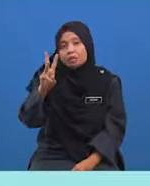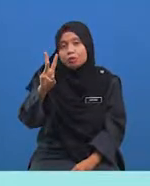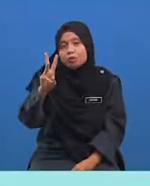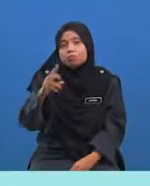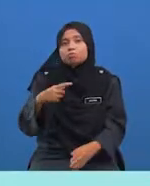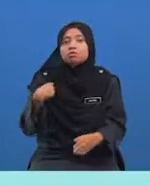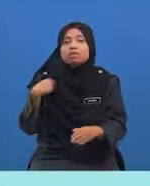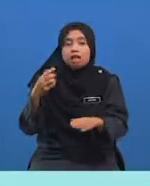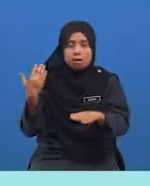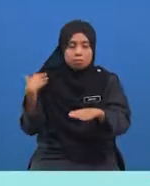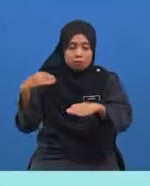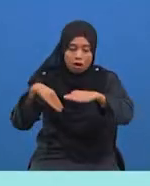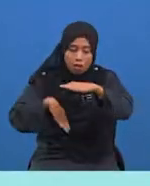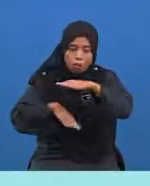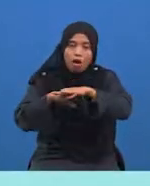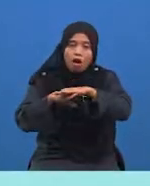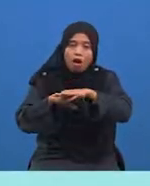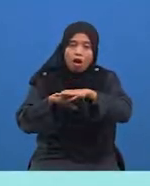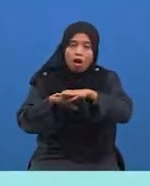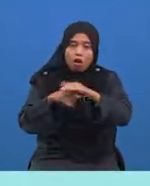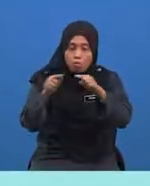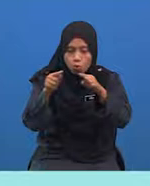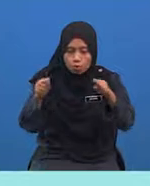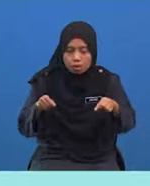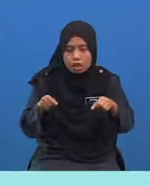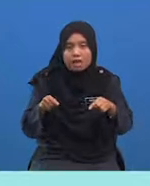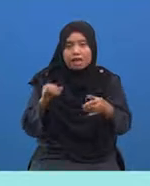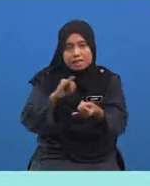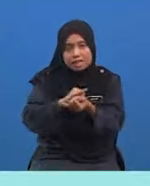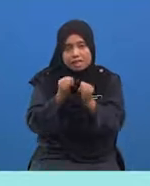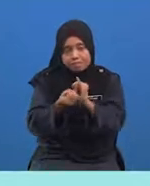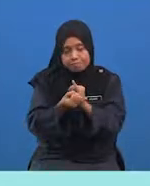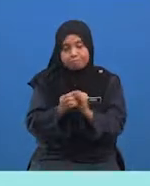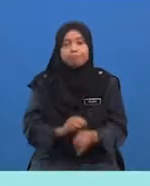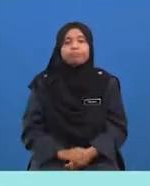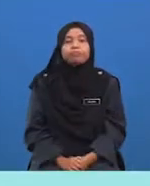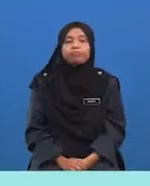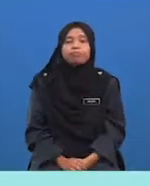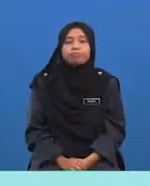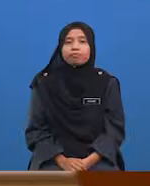iklim tersebut berada di bahagian bawah kotak iklim yang telah cikgu sediakan.